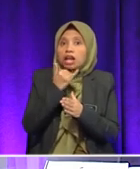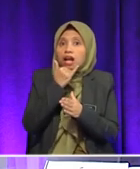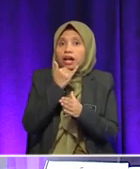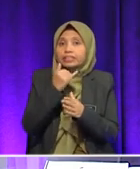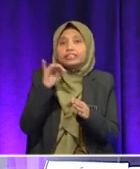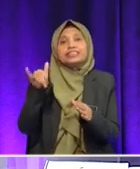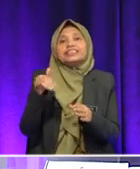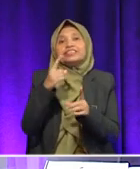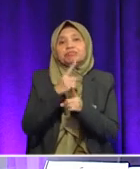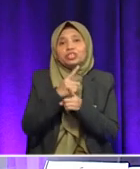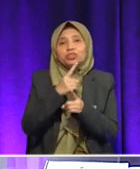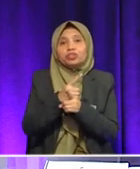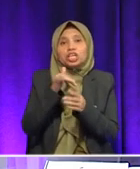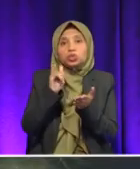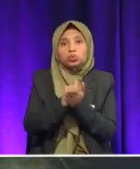itu